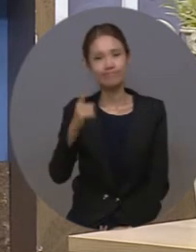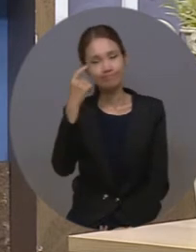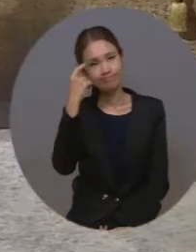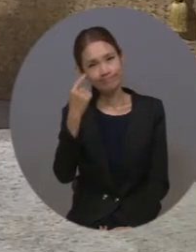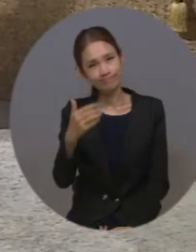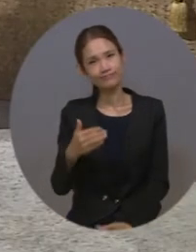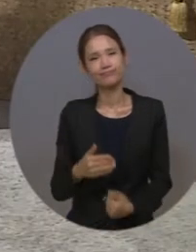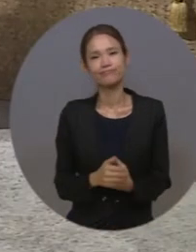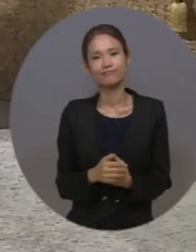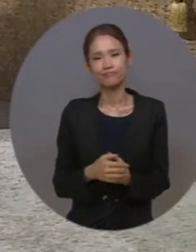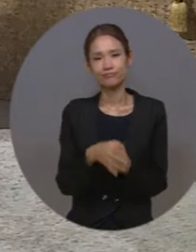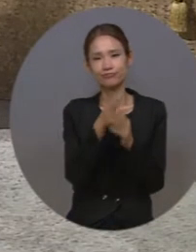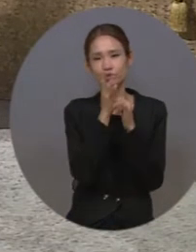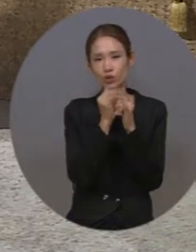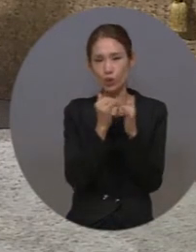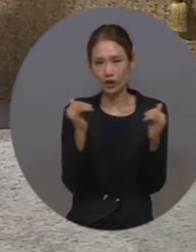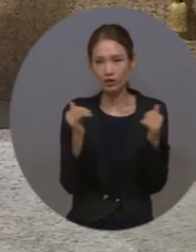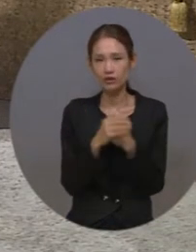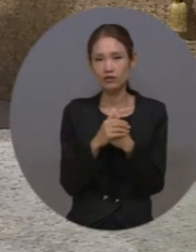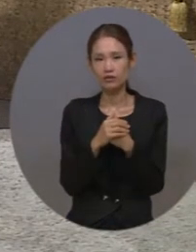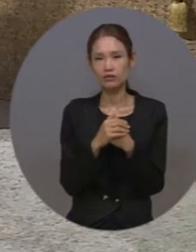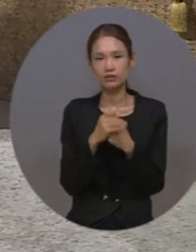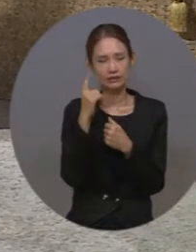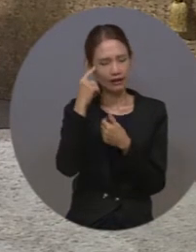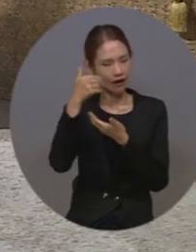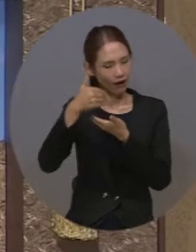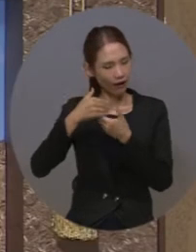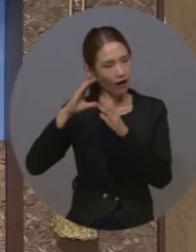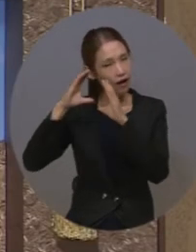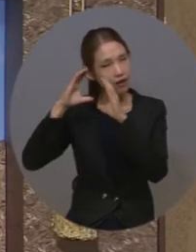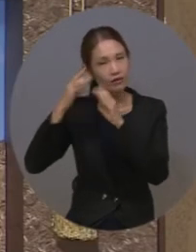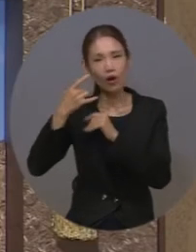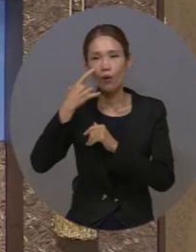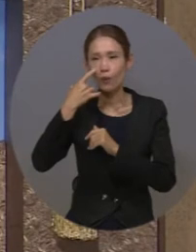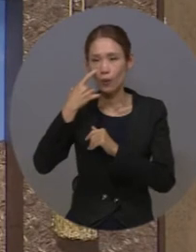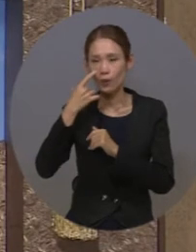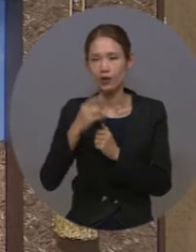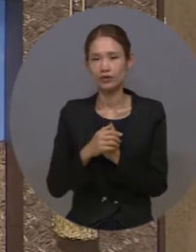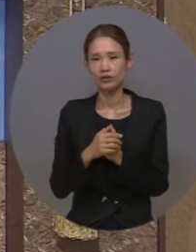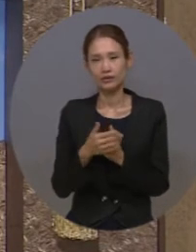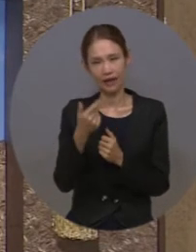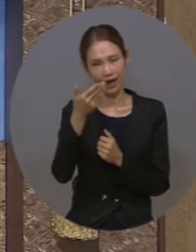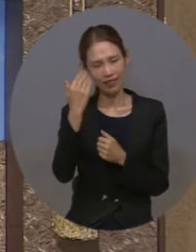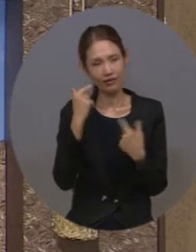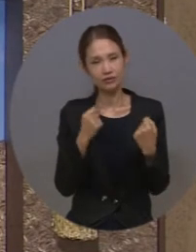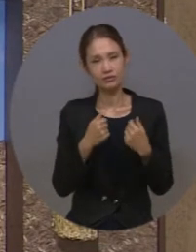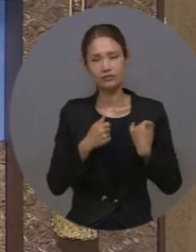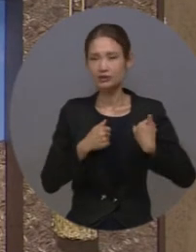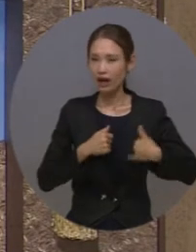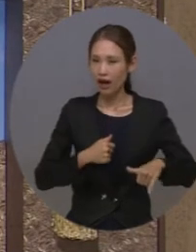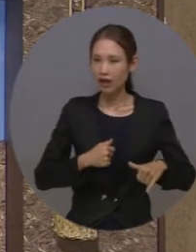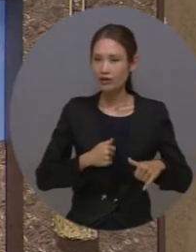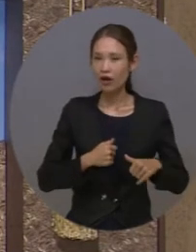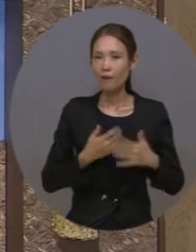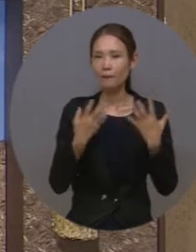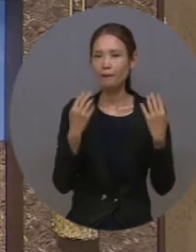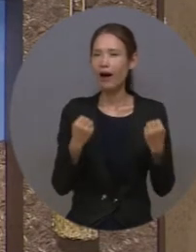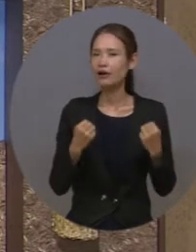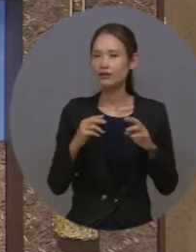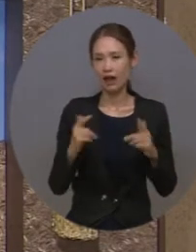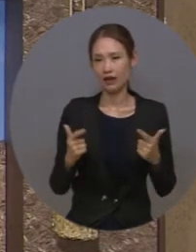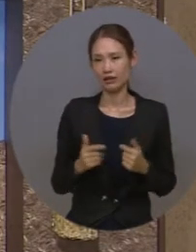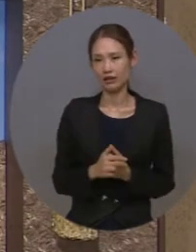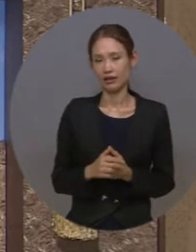하시나요? 노인분들의 이제 의견을 들어보면은 네. 이제 뭐 옛날처럼 자녀들이 많이 부양해 주는 게 아니기 때문에